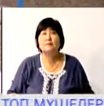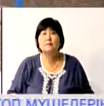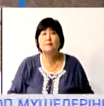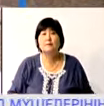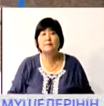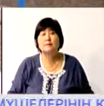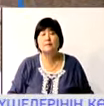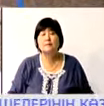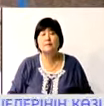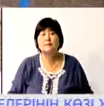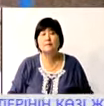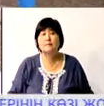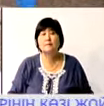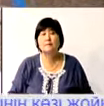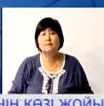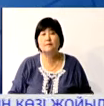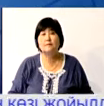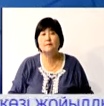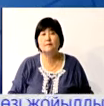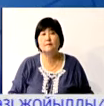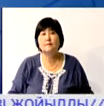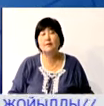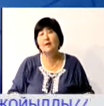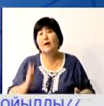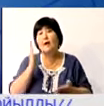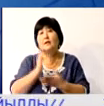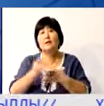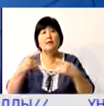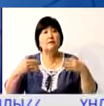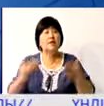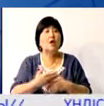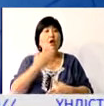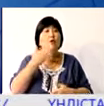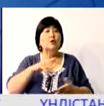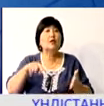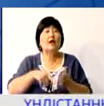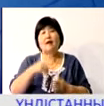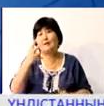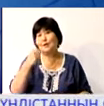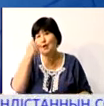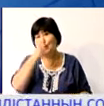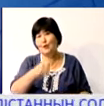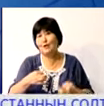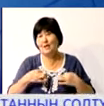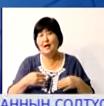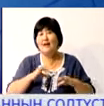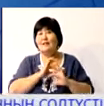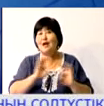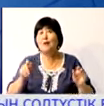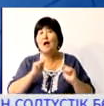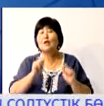Қанат Махамбет, Қызылорда телеарнасы. Тікелей эфирде жаңалықтар. Сүйікті қаламыздың 200 жылдық мерекесіне орай тамаша